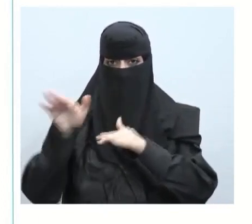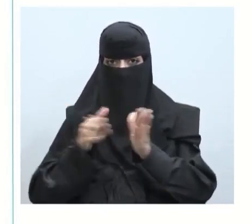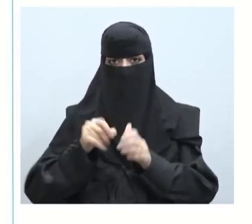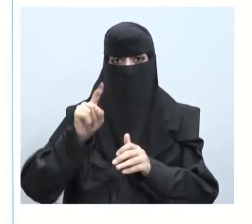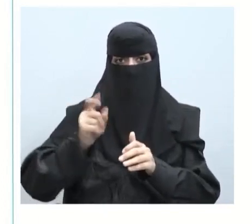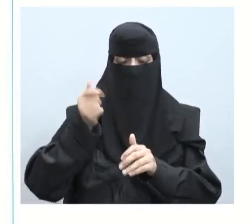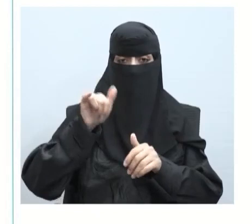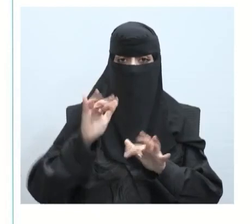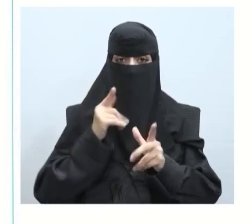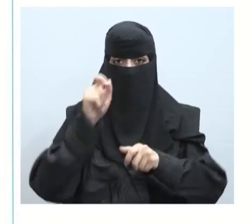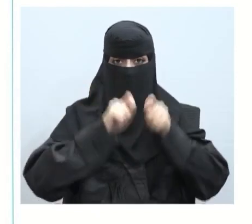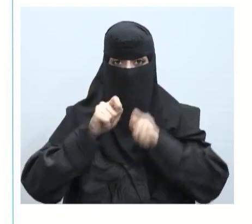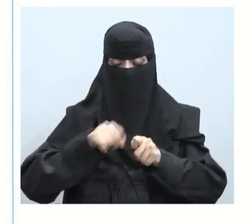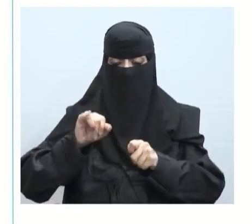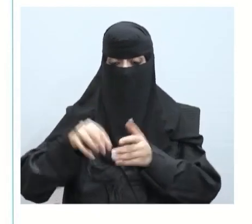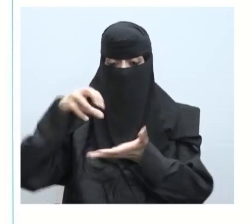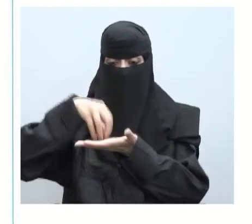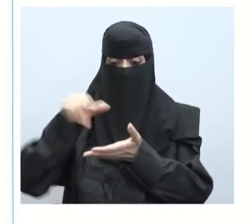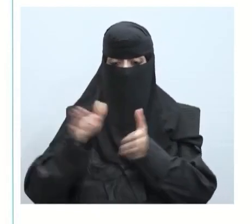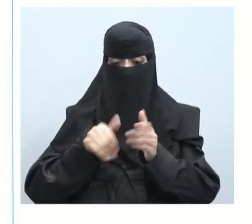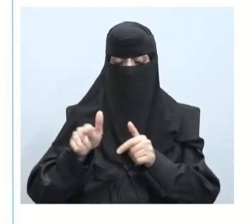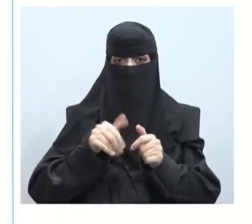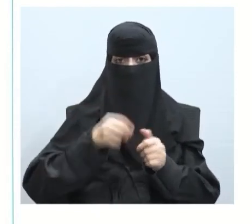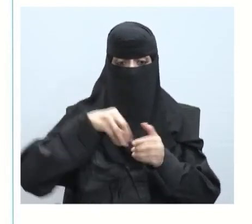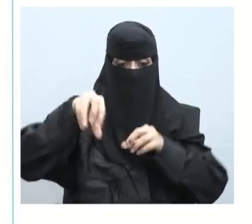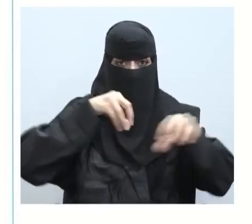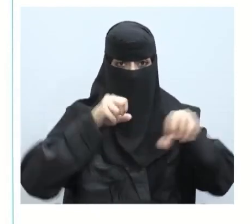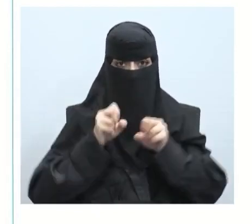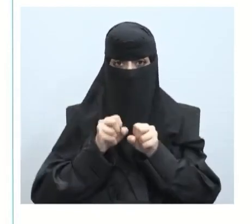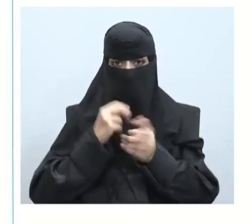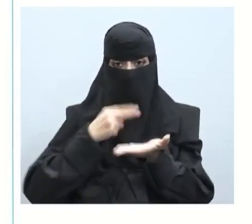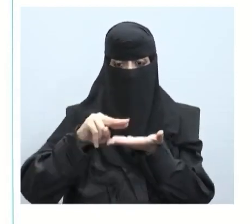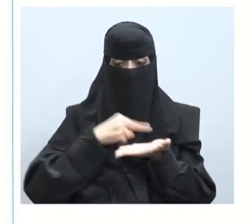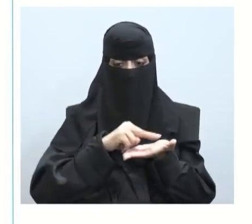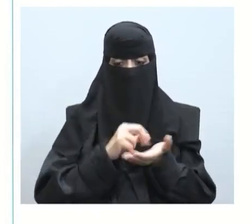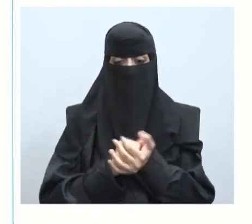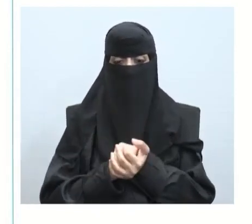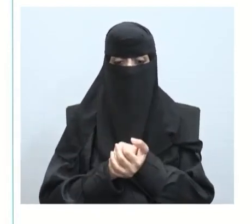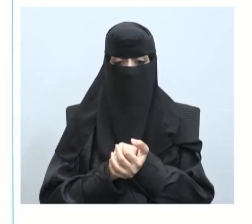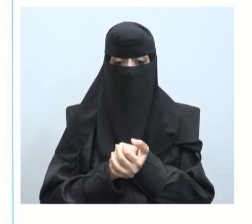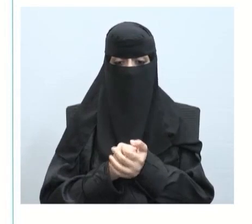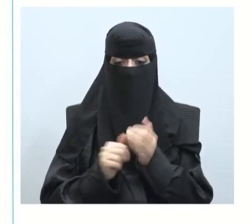كما سنستخدم منصة الـ MQTT لتوزيع الرسائل.